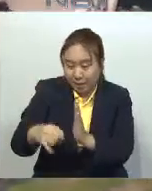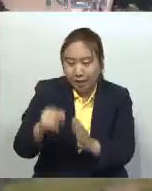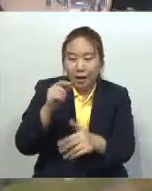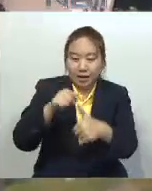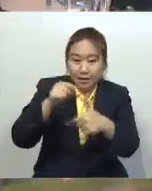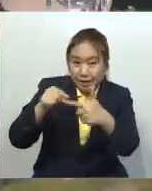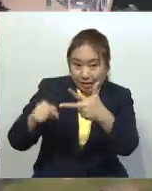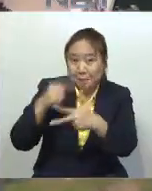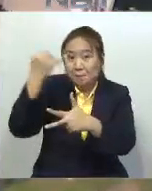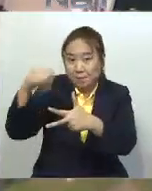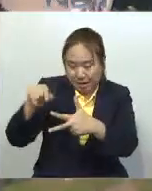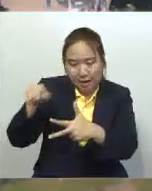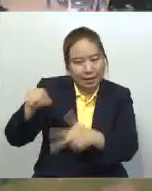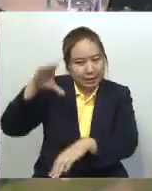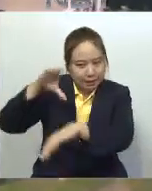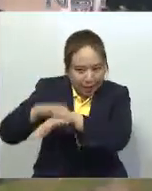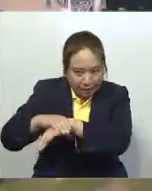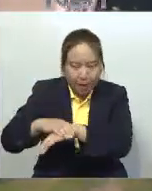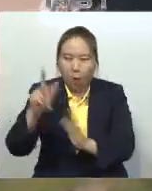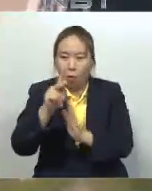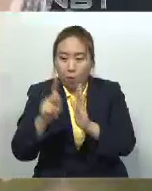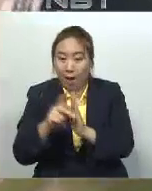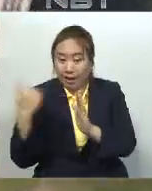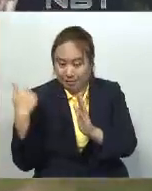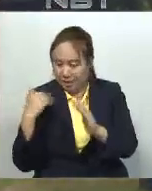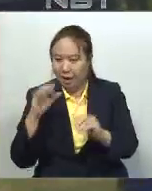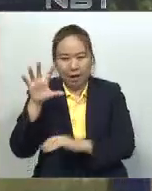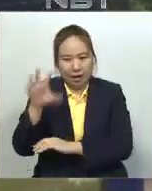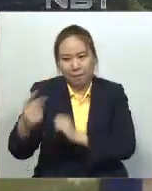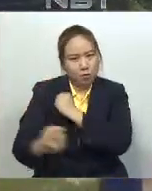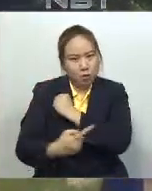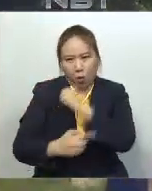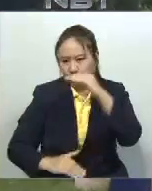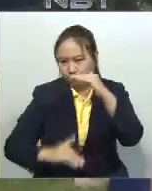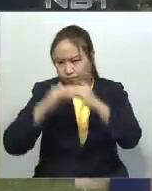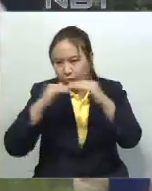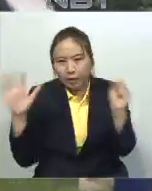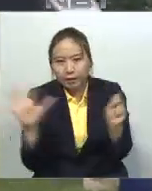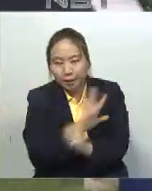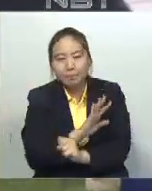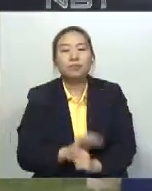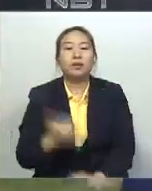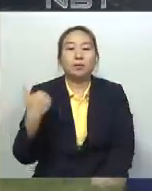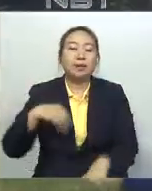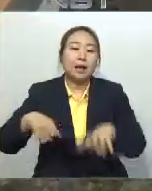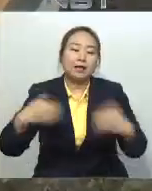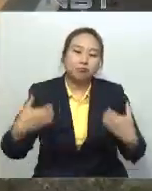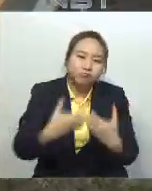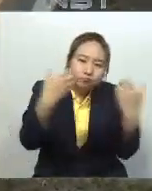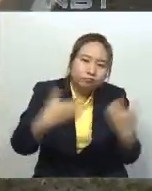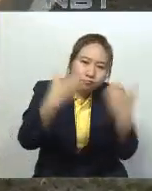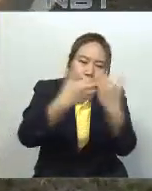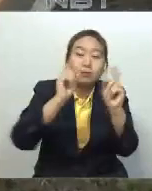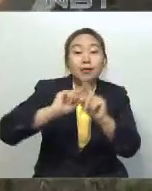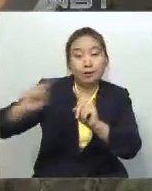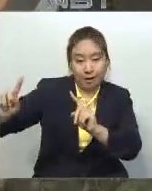ที่สุดตามกฎหมายอาญาและกฎหมายจราจรทางบกที่มีอยู่แล้วขณะที่เรื่องของการจัดงานสังสรรค์ทางพลเอกอนุพ